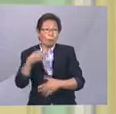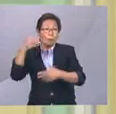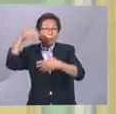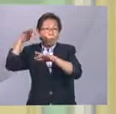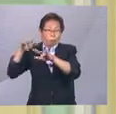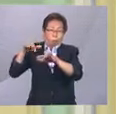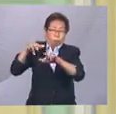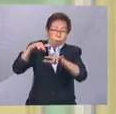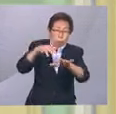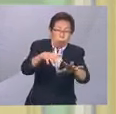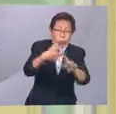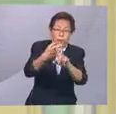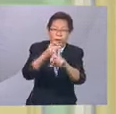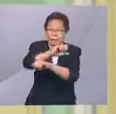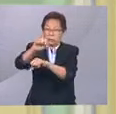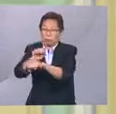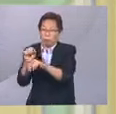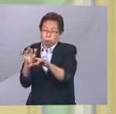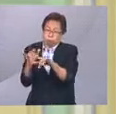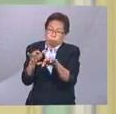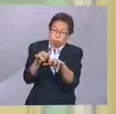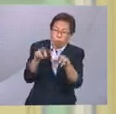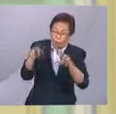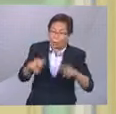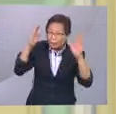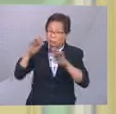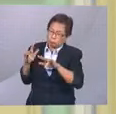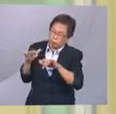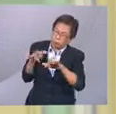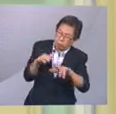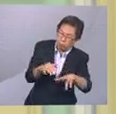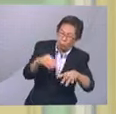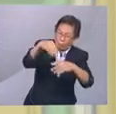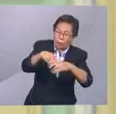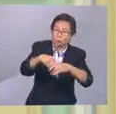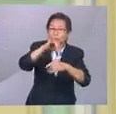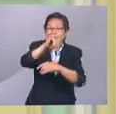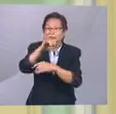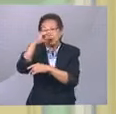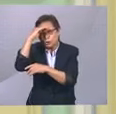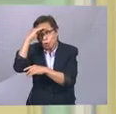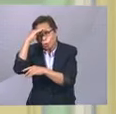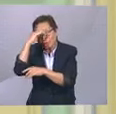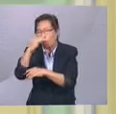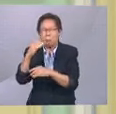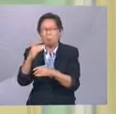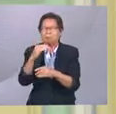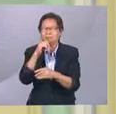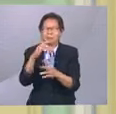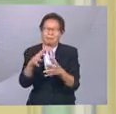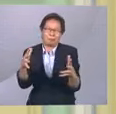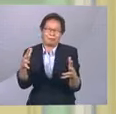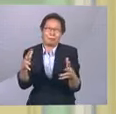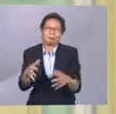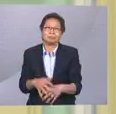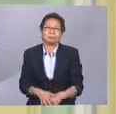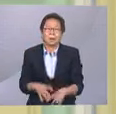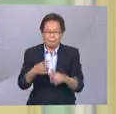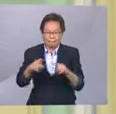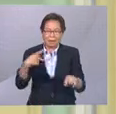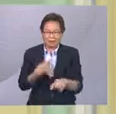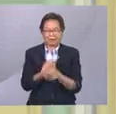ramai daripada Singapura ke Blaze lalu JB Hai tapi kita